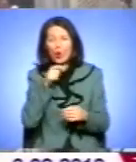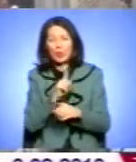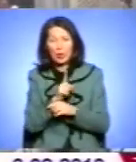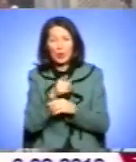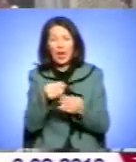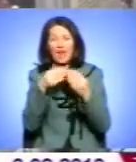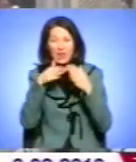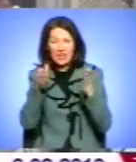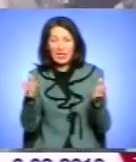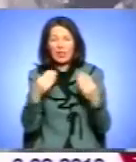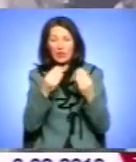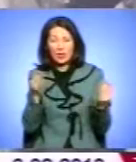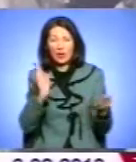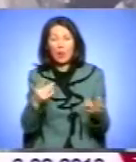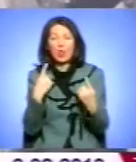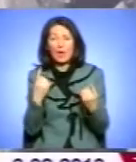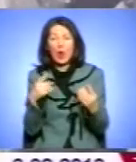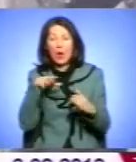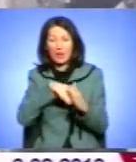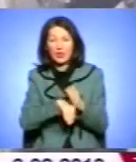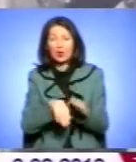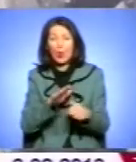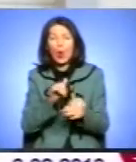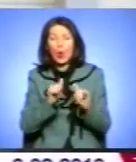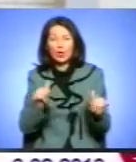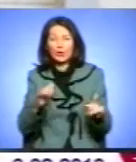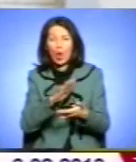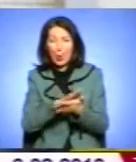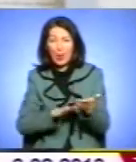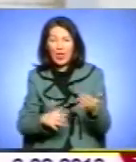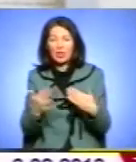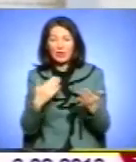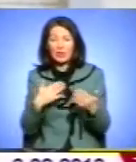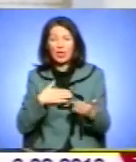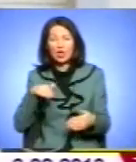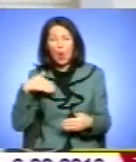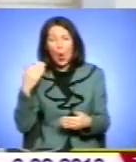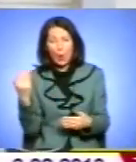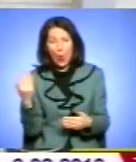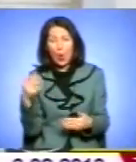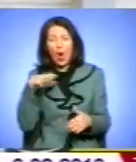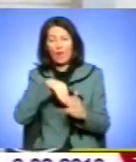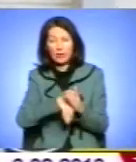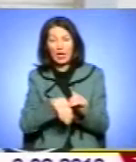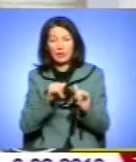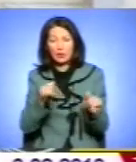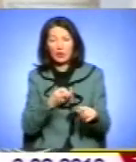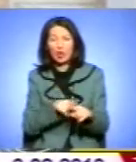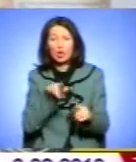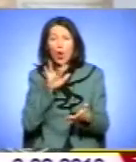виставка стане вагомим внеском у розвиток подальших взаємин. З нашого боку певний вклад в розвиток цього